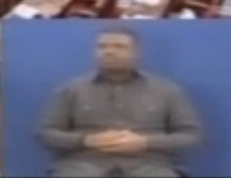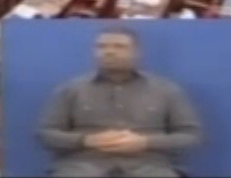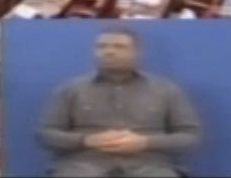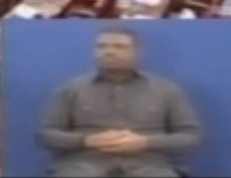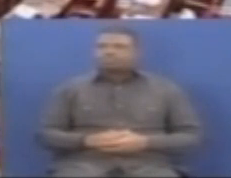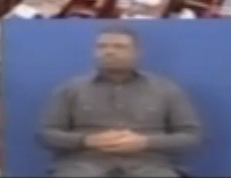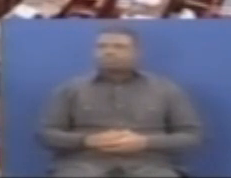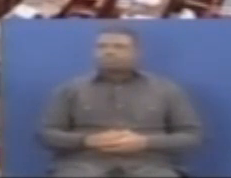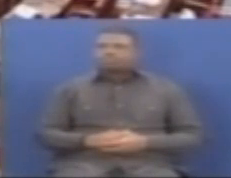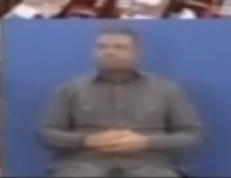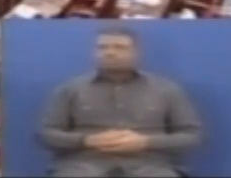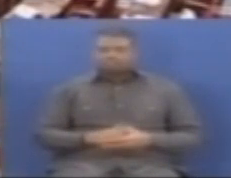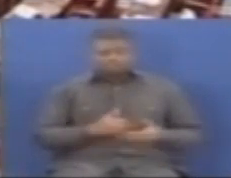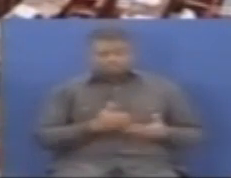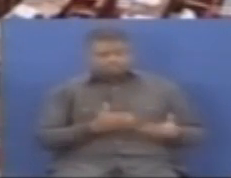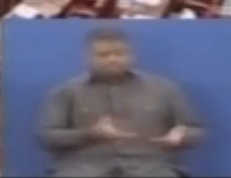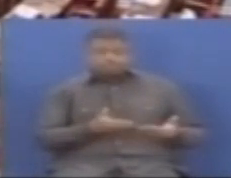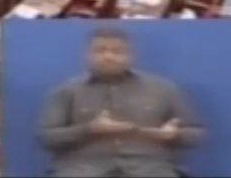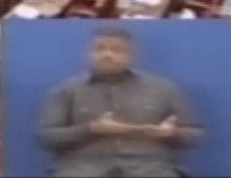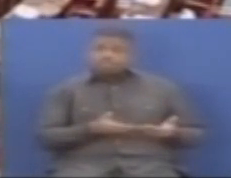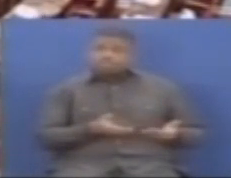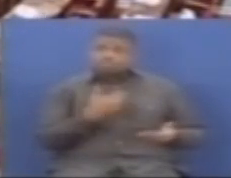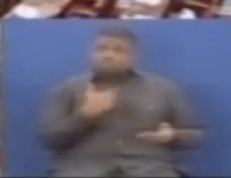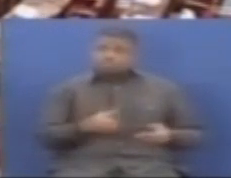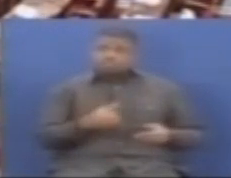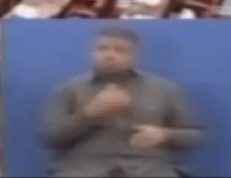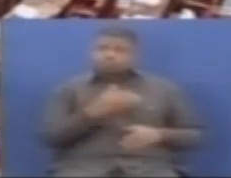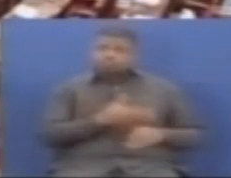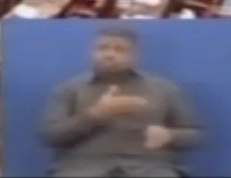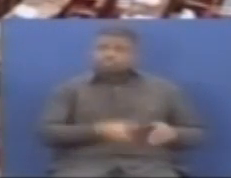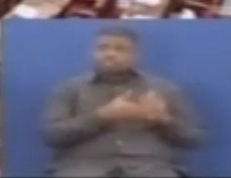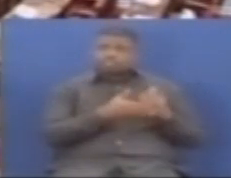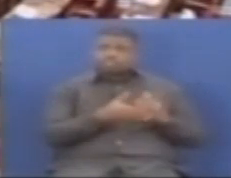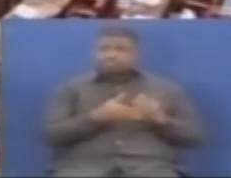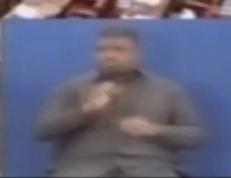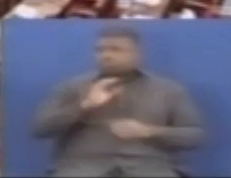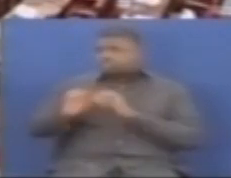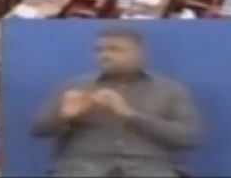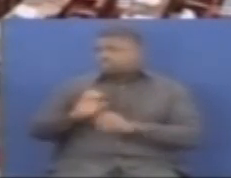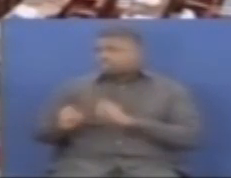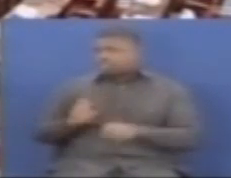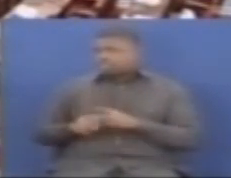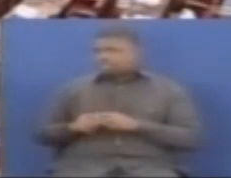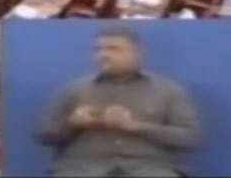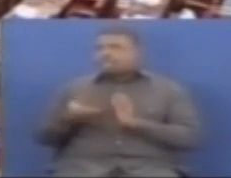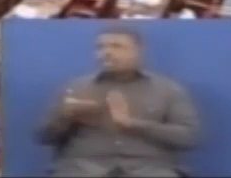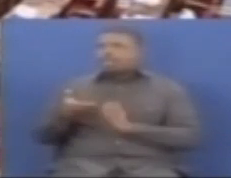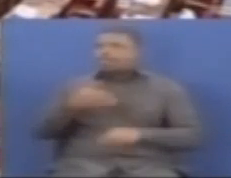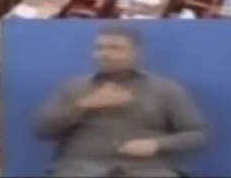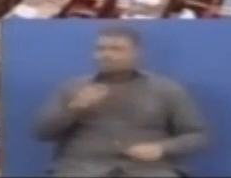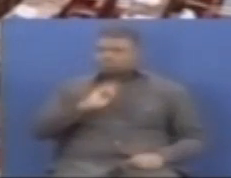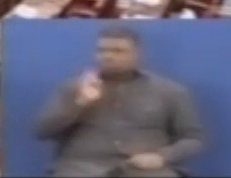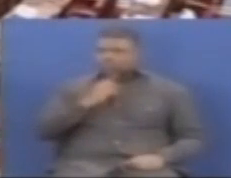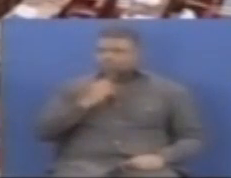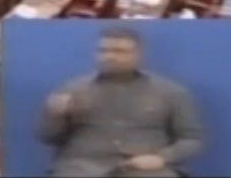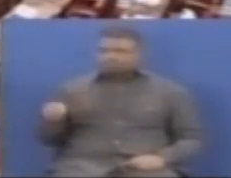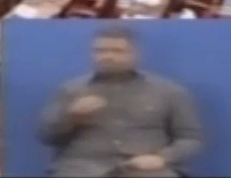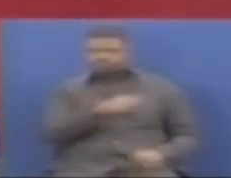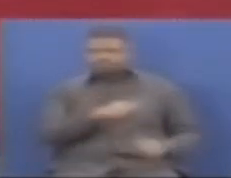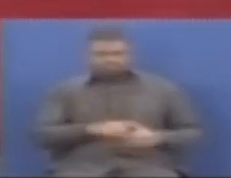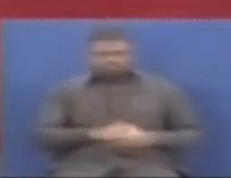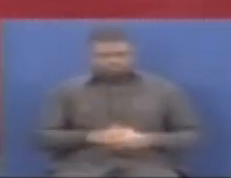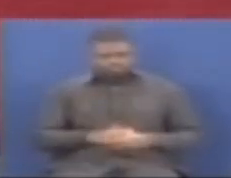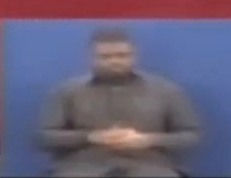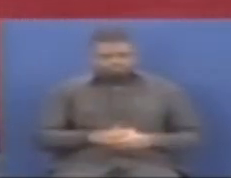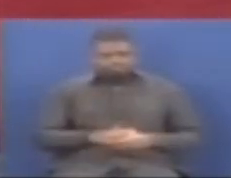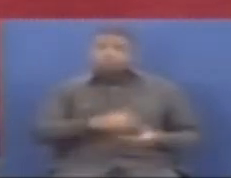na wenzetu ambao pia walikuwa na sanifu eneo hili wamekuwa na kikao madhubuti kwa maana ya kuliangalia eneo hili, kwa sababu usanifu mheshimiwa naibu spika ulishakamilisha kwa barabara